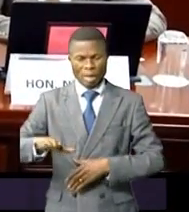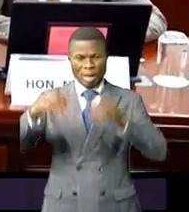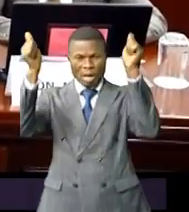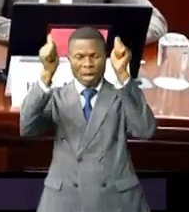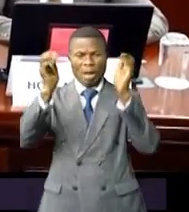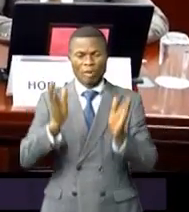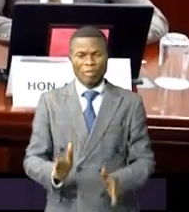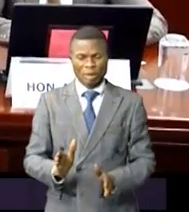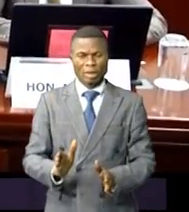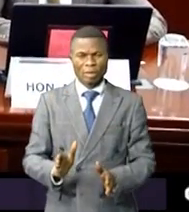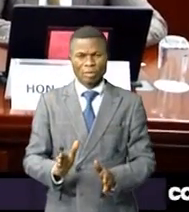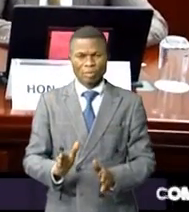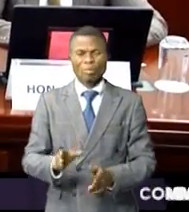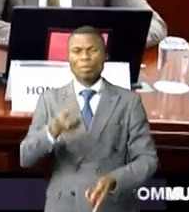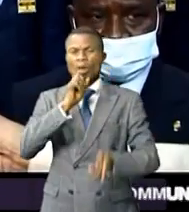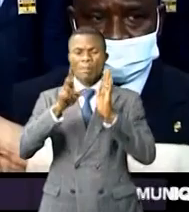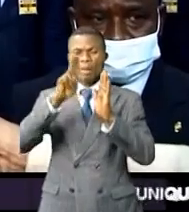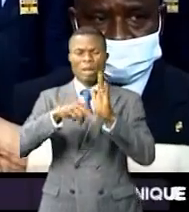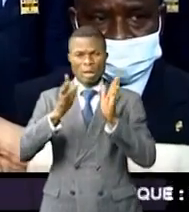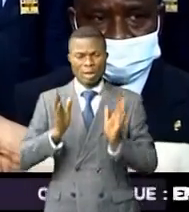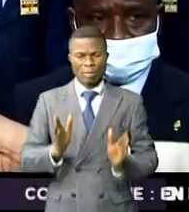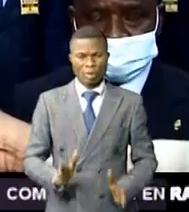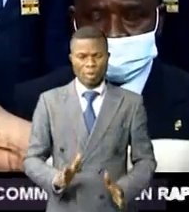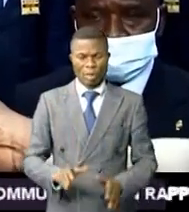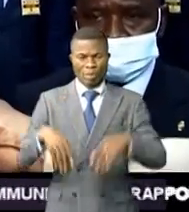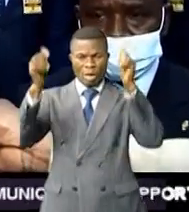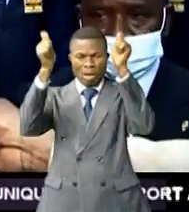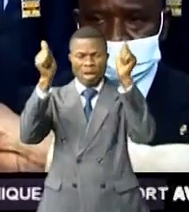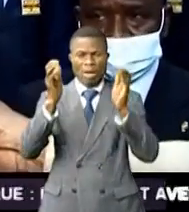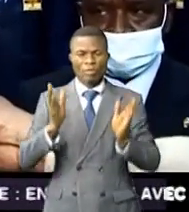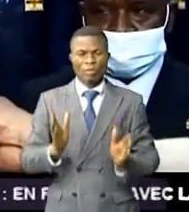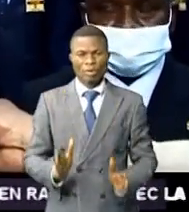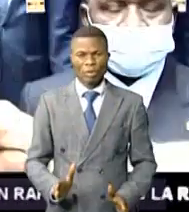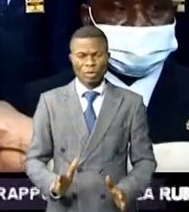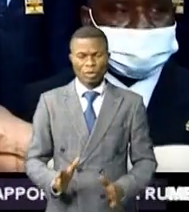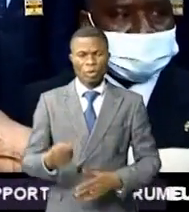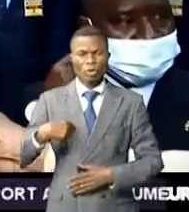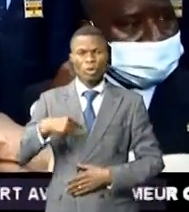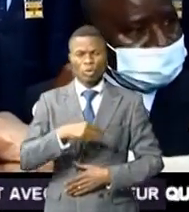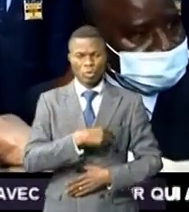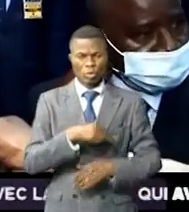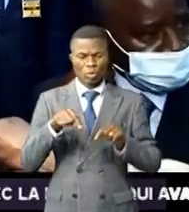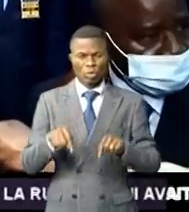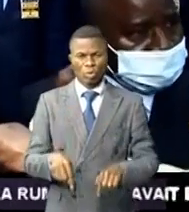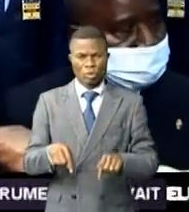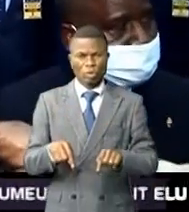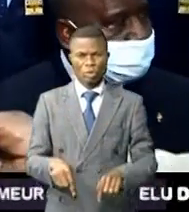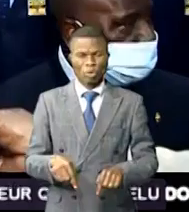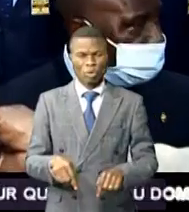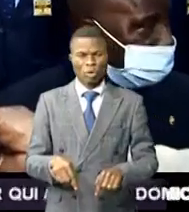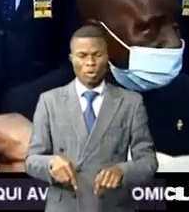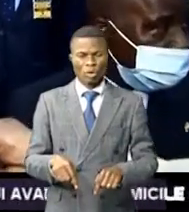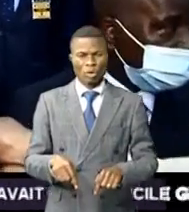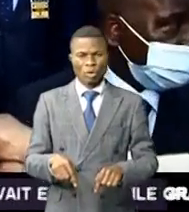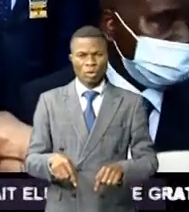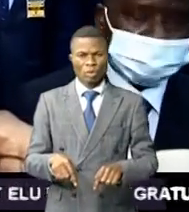africains, du Parlement panafricain, qui aujourd'hui est dans